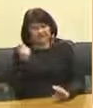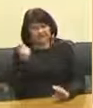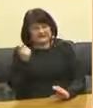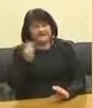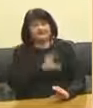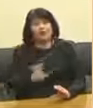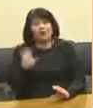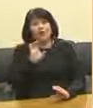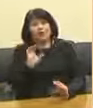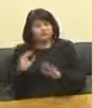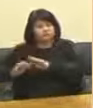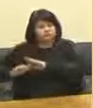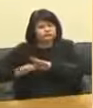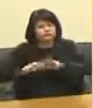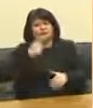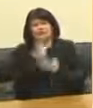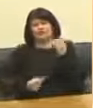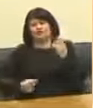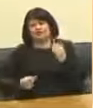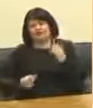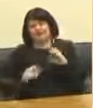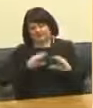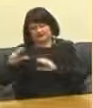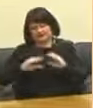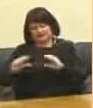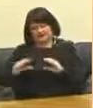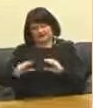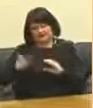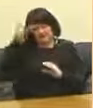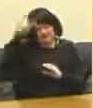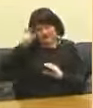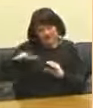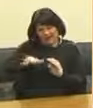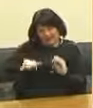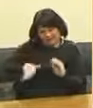χώρες που δέχονται πρόσφυγες, διότι βρίσκονται στην ακτογραμμή με την Τουρκία.